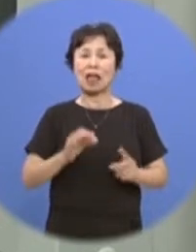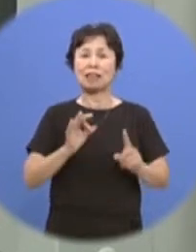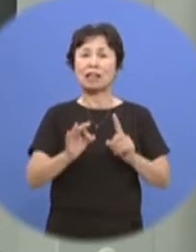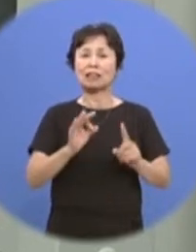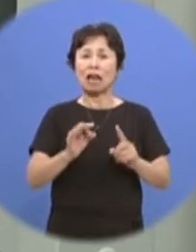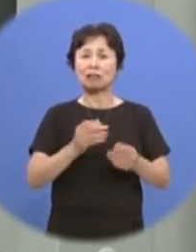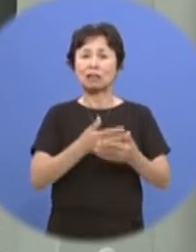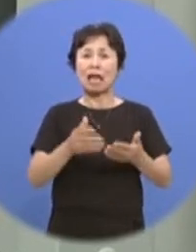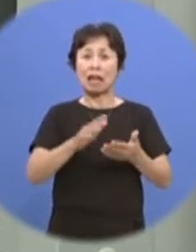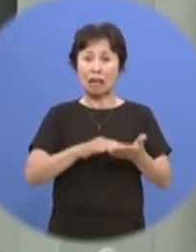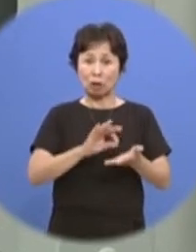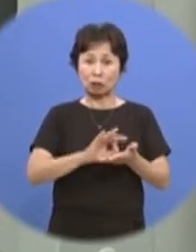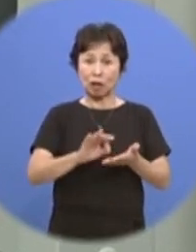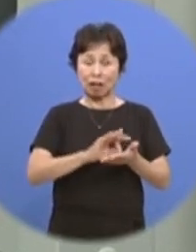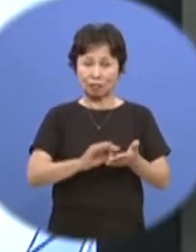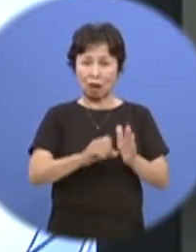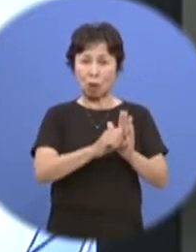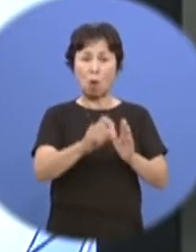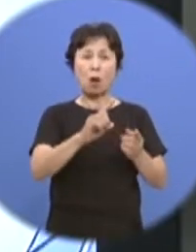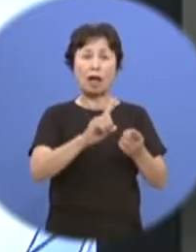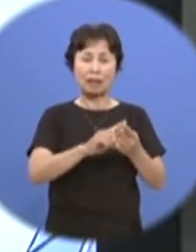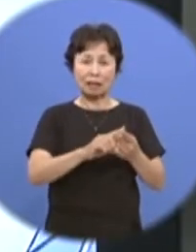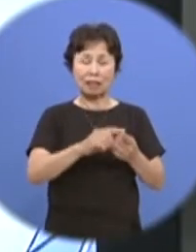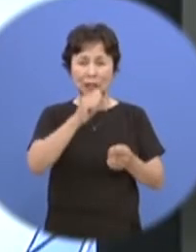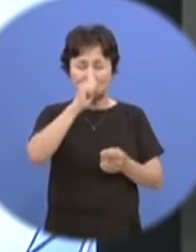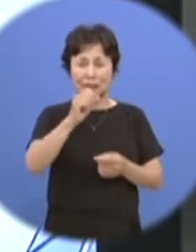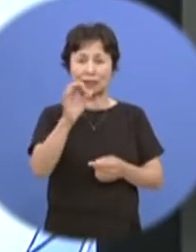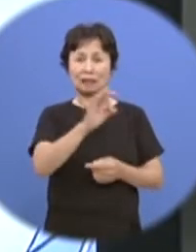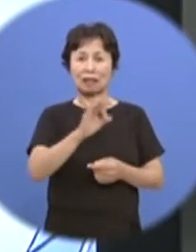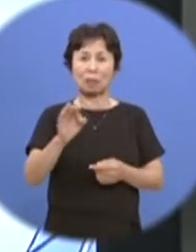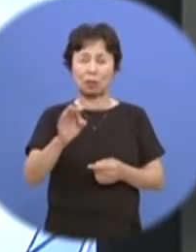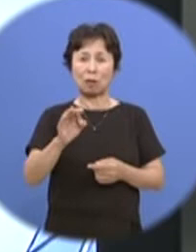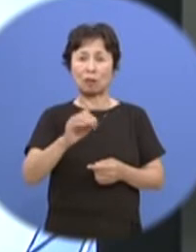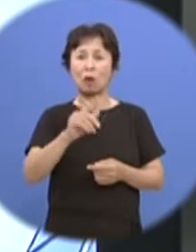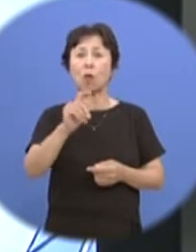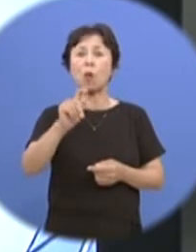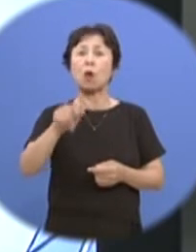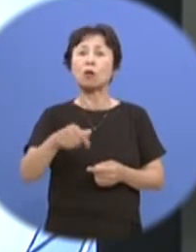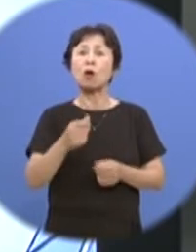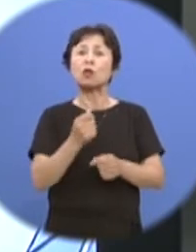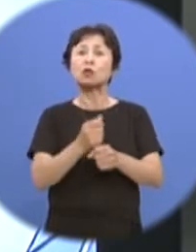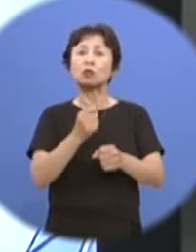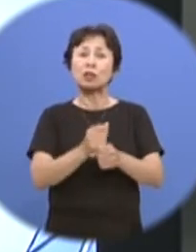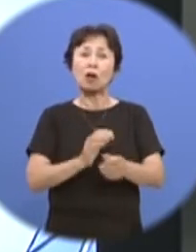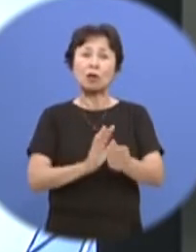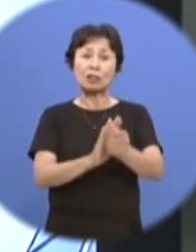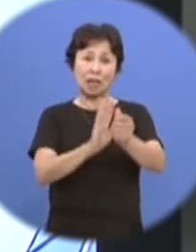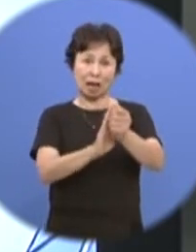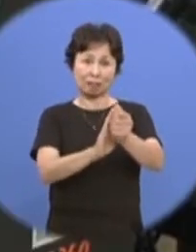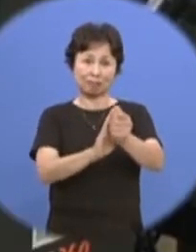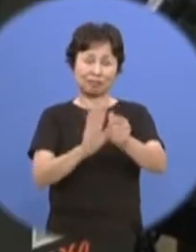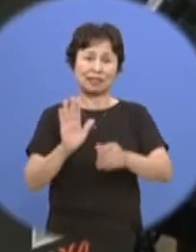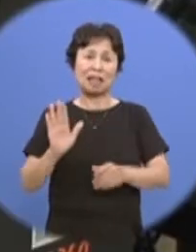効率的かつ高品質なものづくりを支援しています。